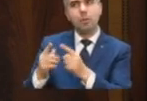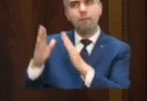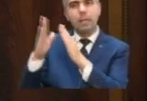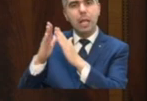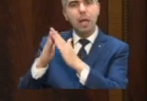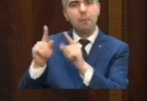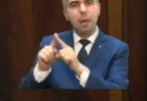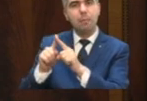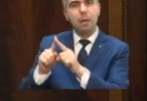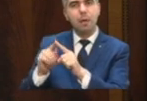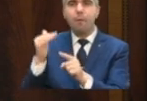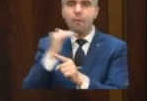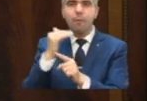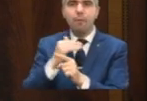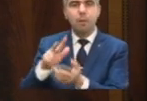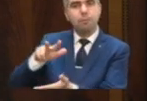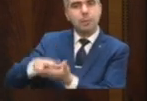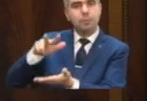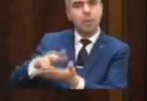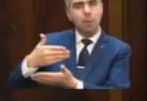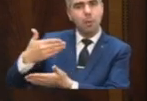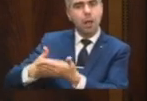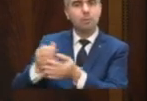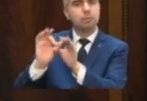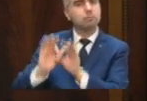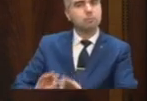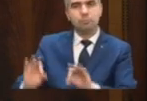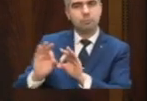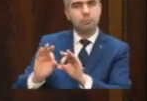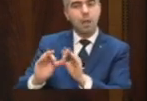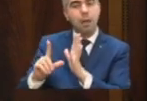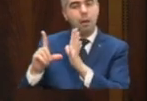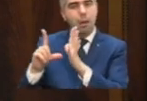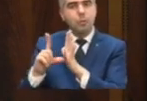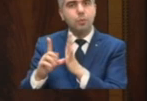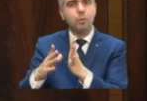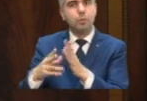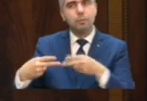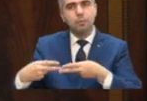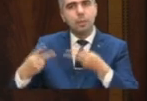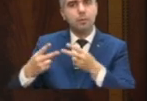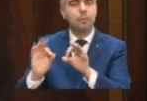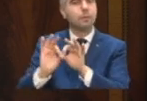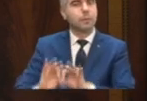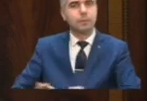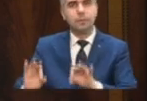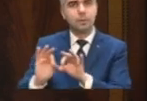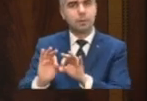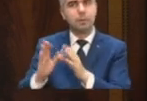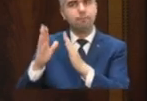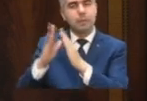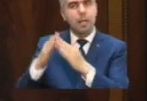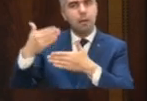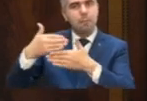يتسرع ويخرج بسرعه، بعض المراسم التطبيقيه اللي مازال ما خرجاتش اللي عندها علاقه بالقانون. هذا المجال ديال البناء والتعمير